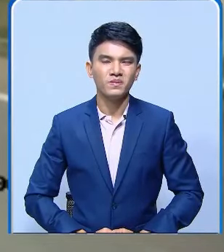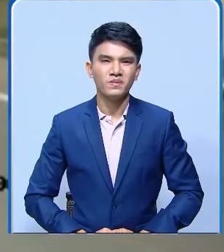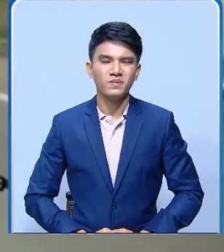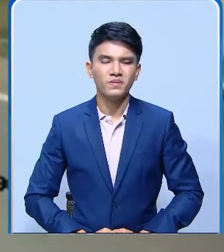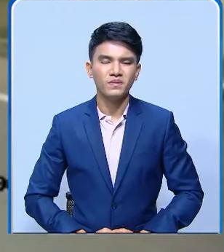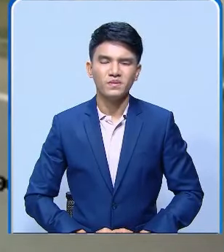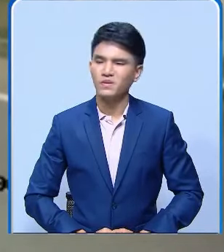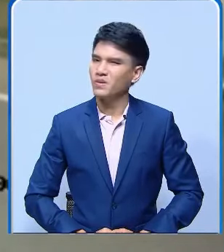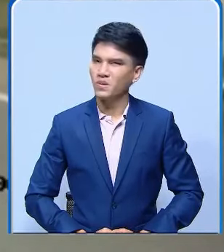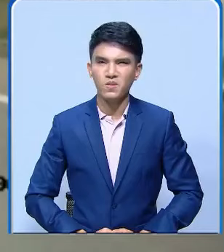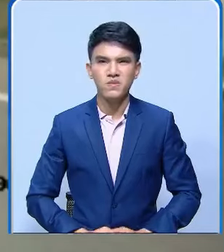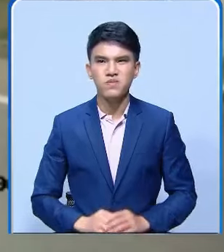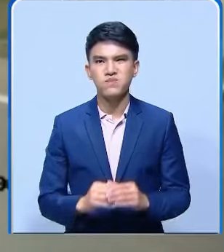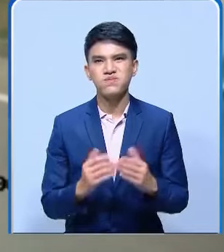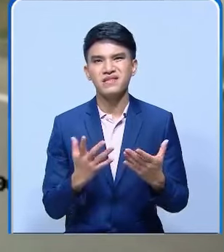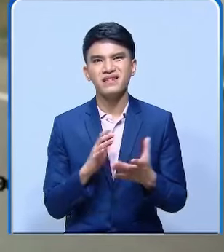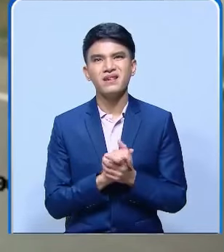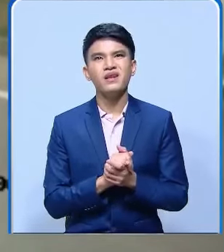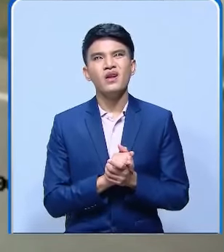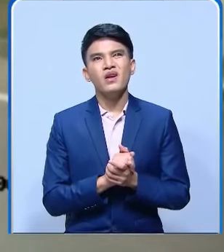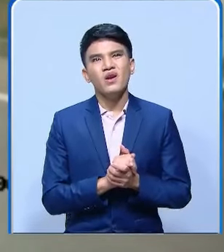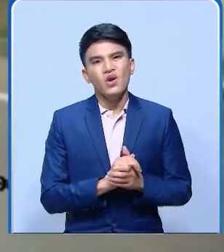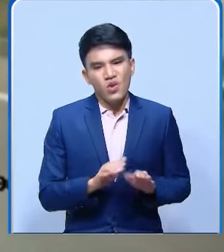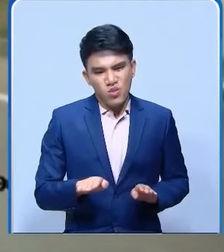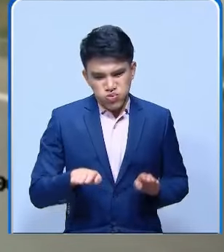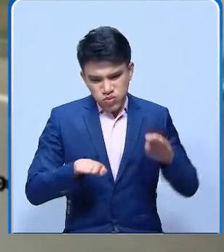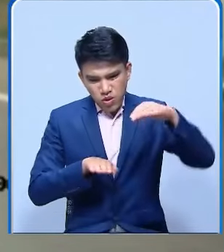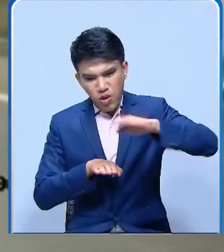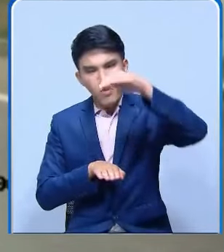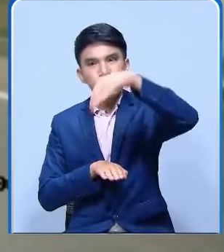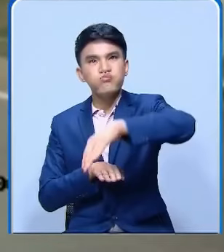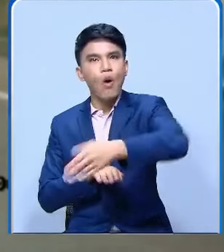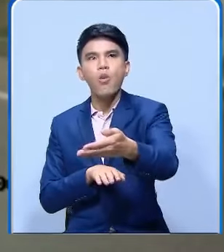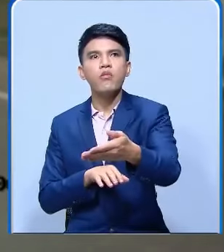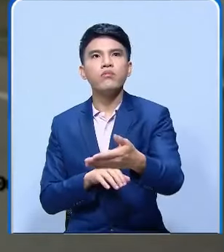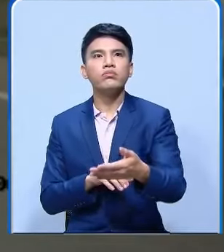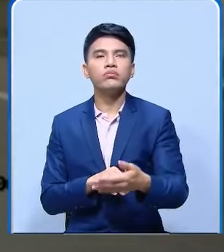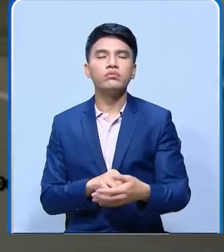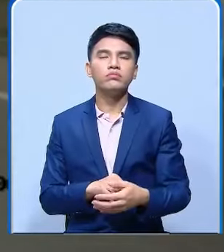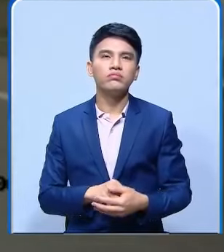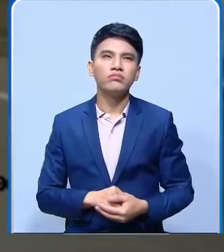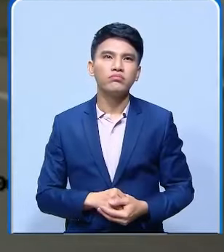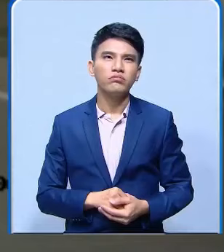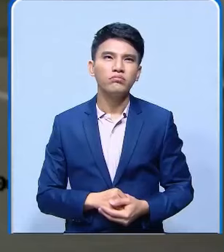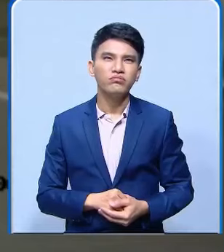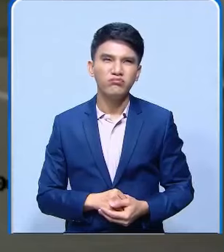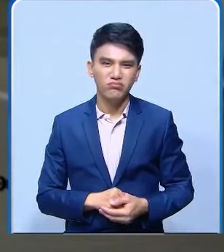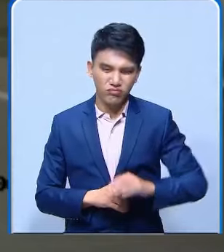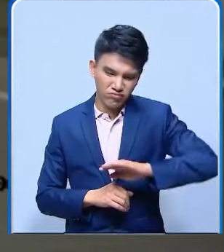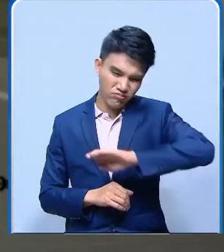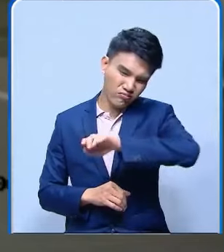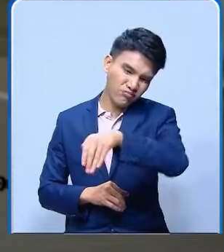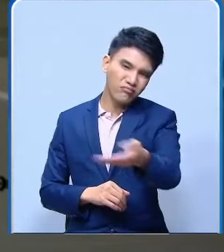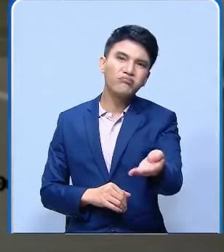โอ้โหต้องใช้คำว่าอะไรคะเนี่ย มันรุนแรงเหลือเกินนะคะดูสิคะชนแล้วก็แบบโอ้โหพลิกไปเลยแบบ